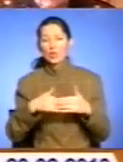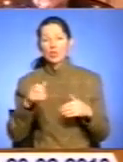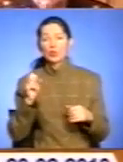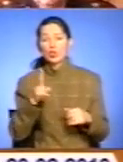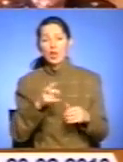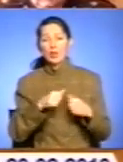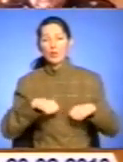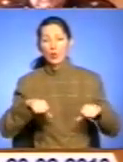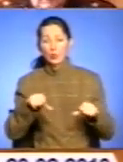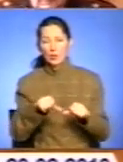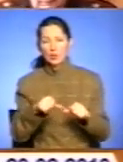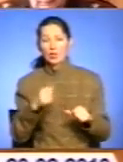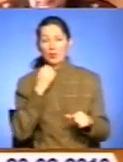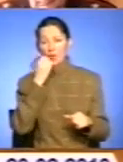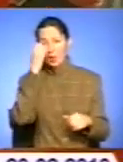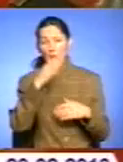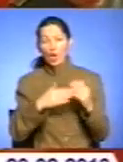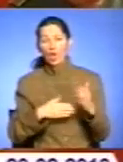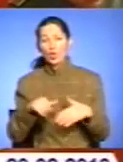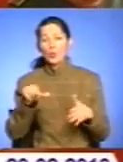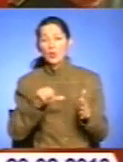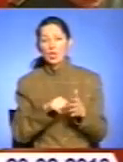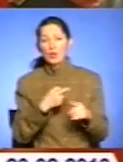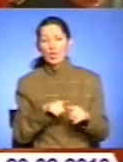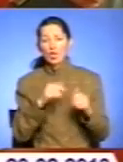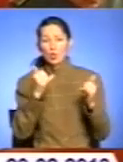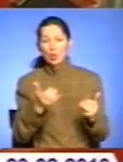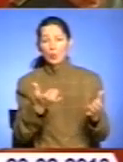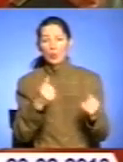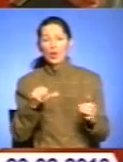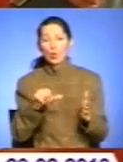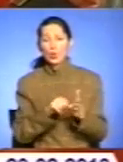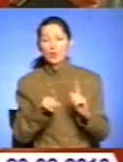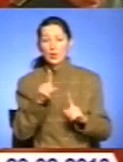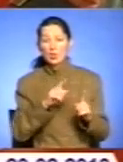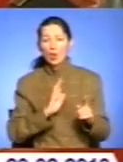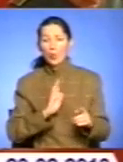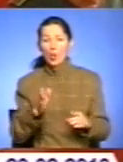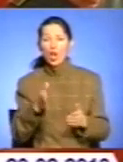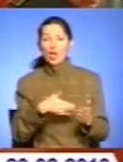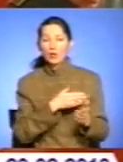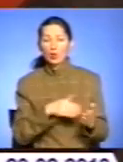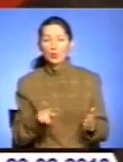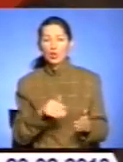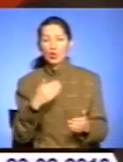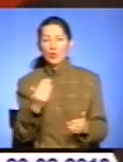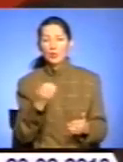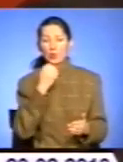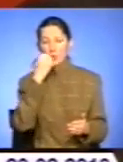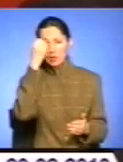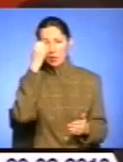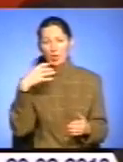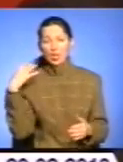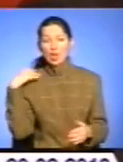завдяки професіоналізму представників, які сьогодні приймають участь в засіданні, були ліквідовані, за що вам спасибі. Начальник